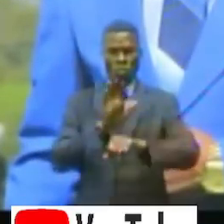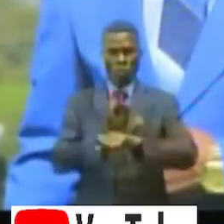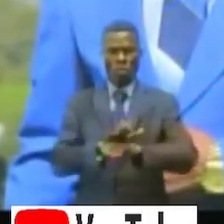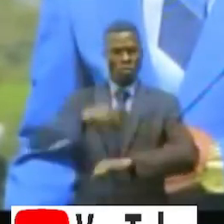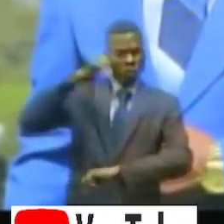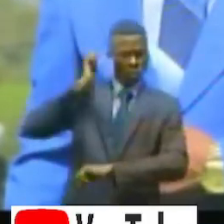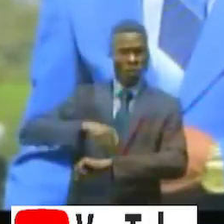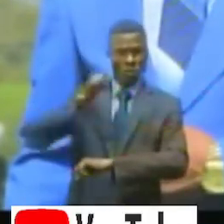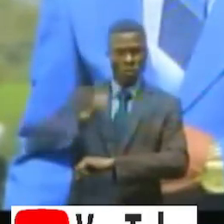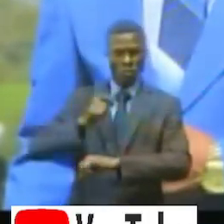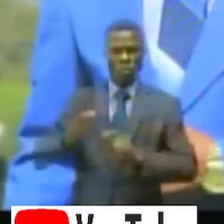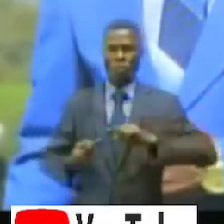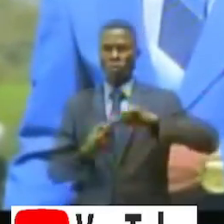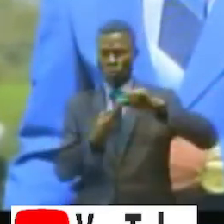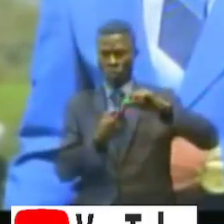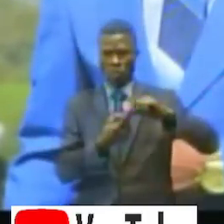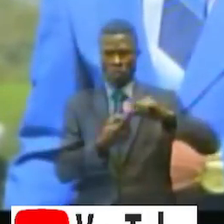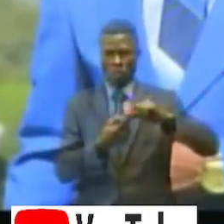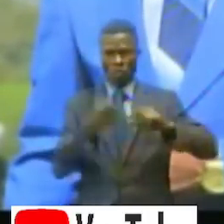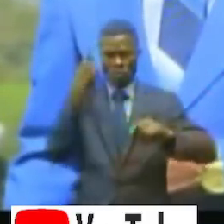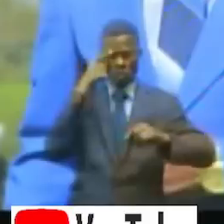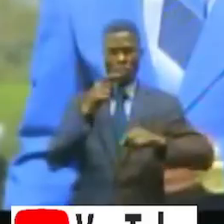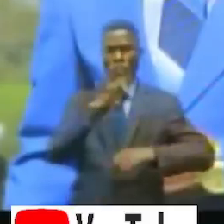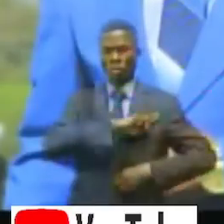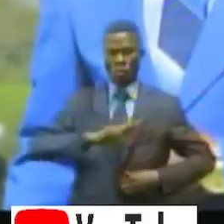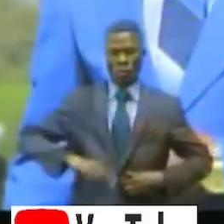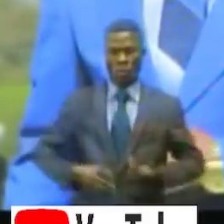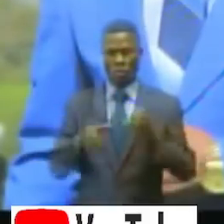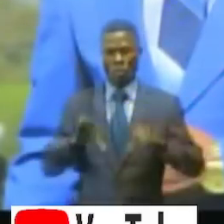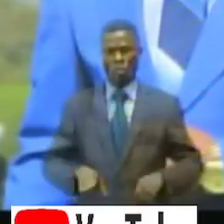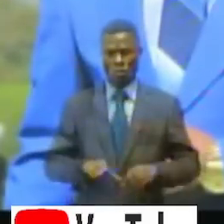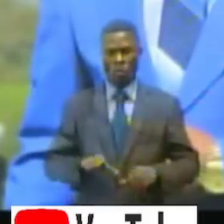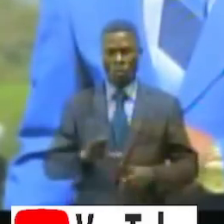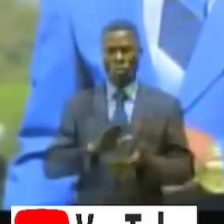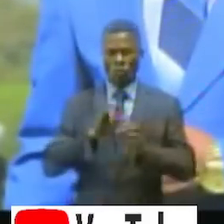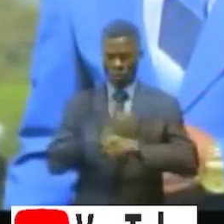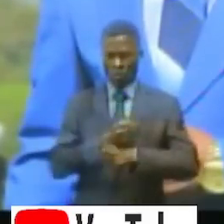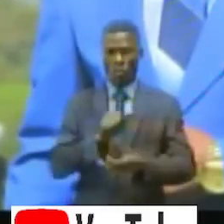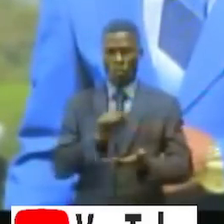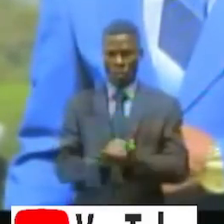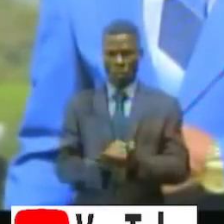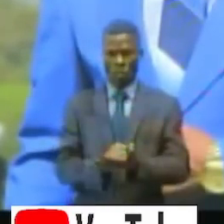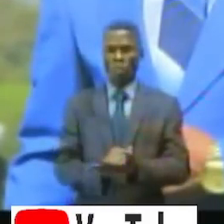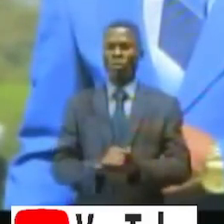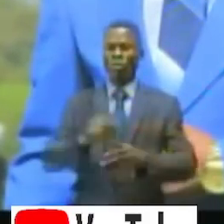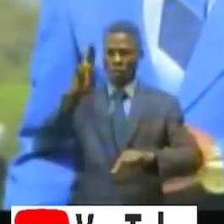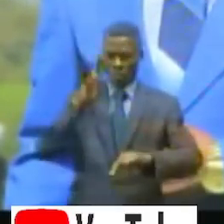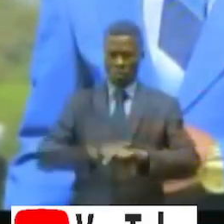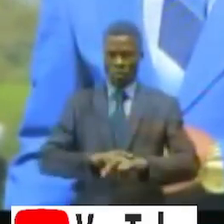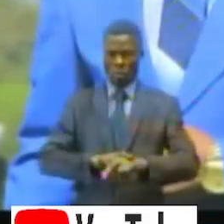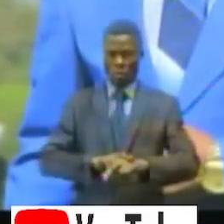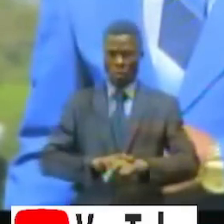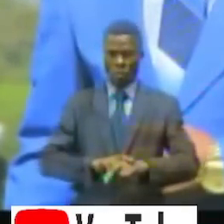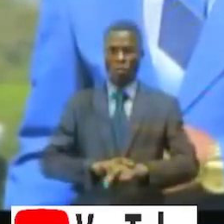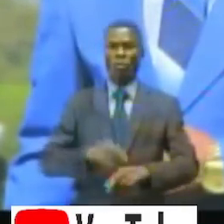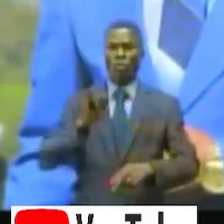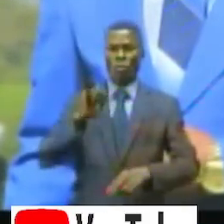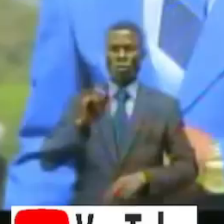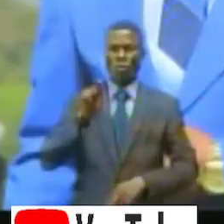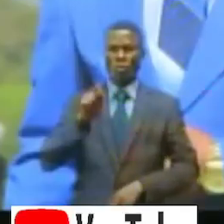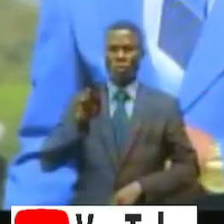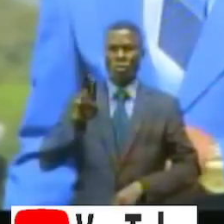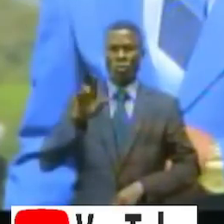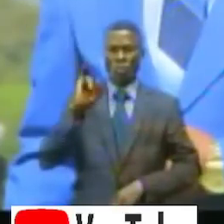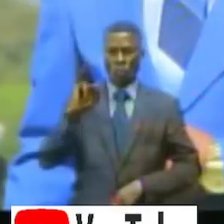tribunal spécial pour la RDC soit institué et installé à Ituri pour